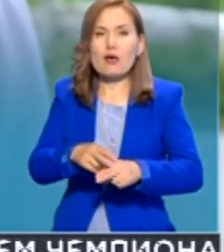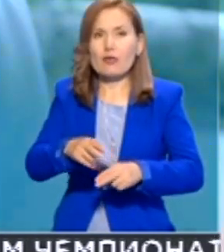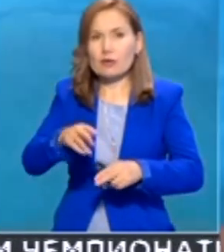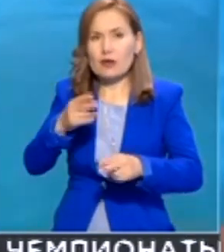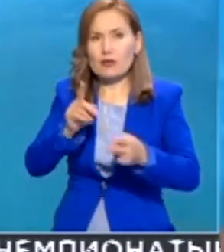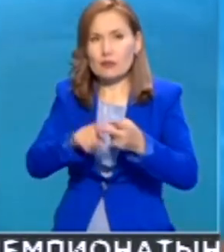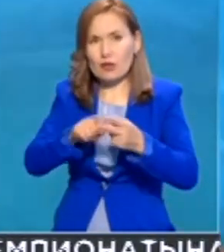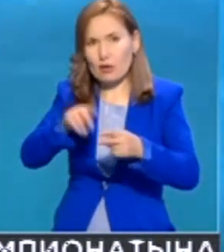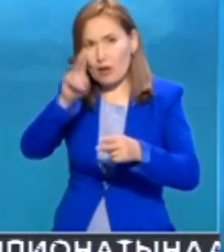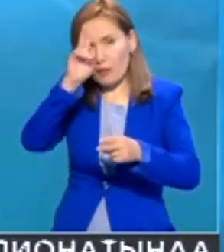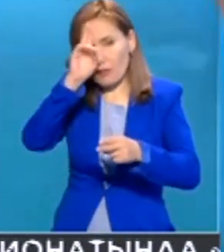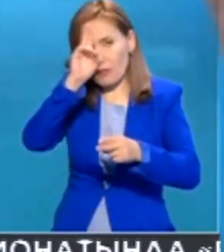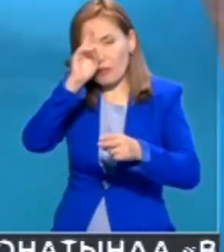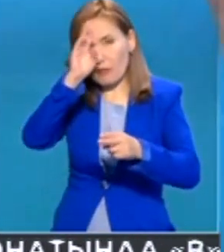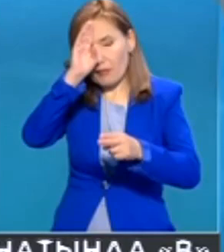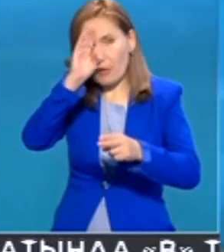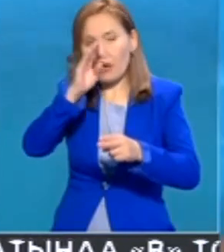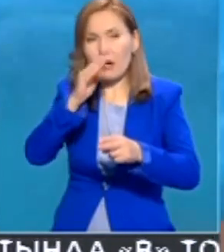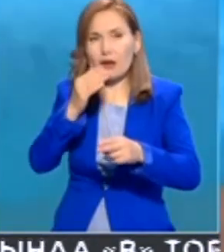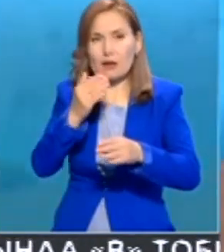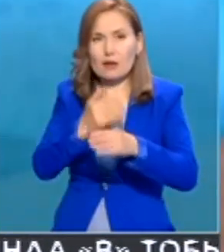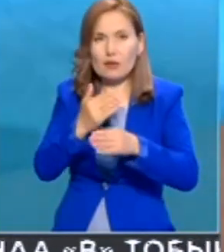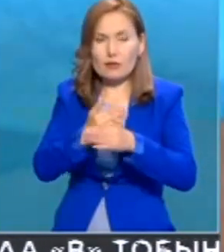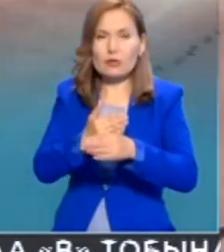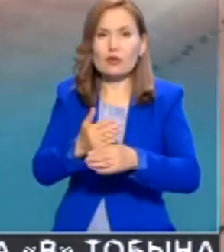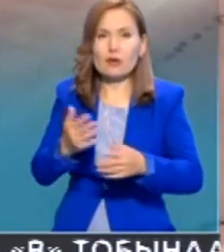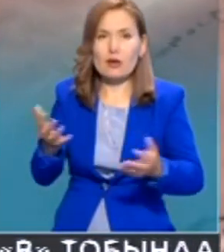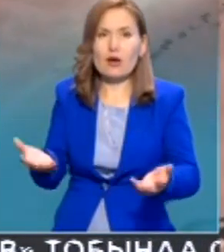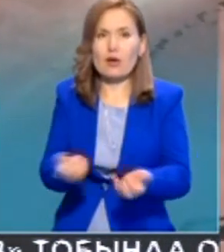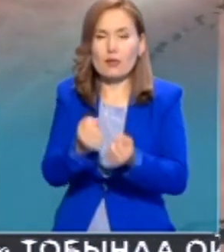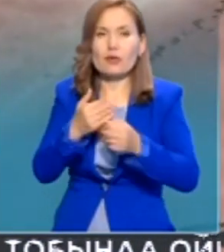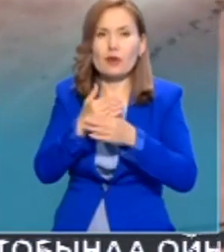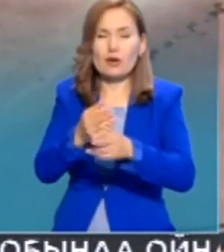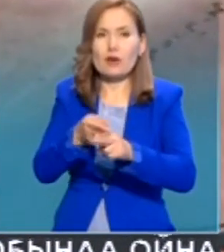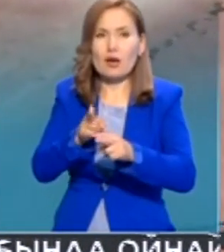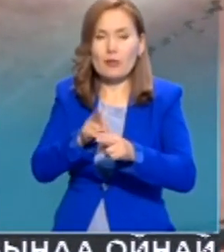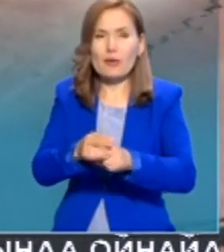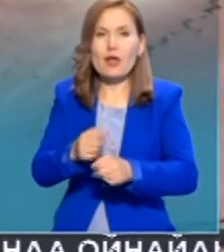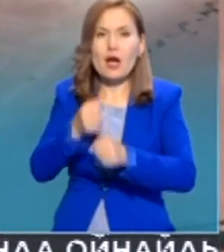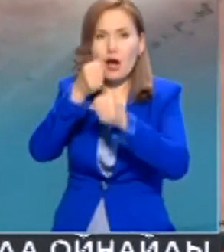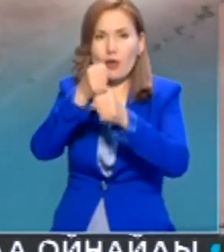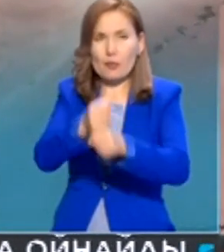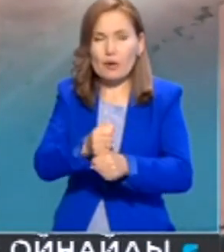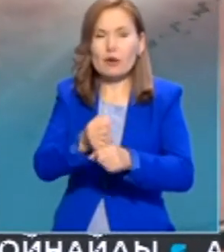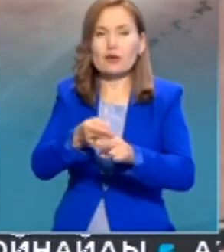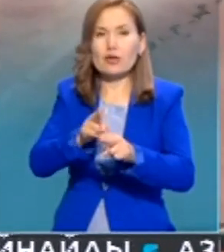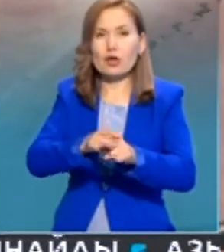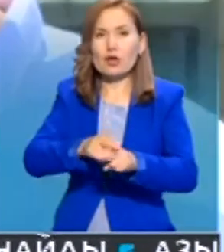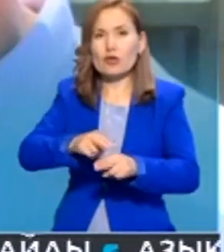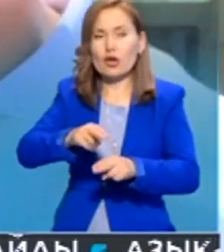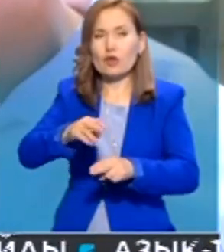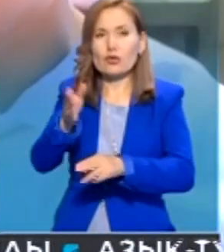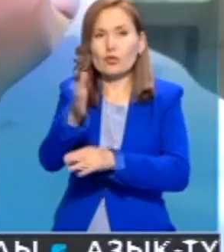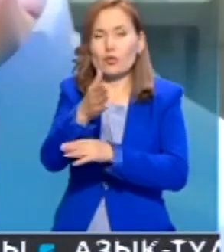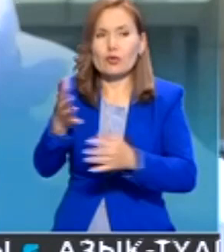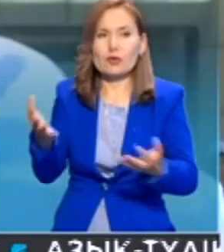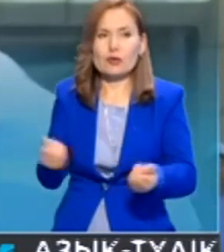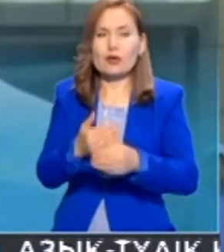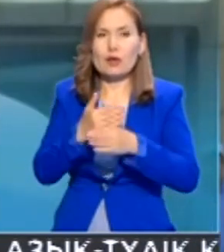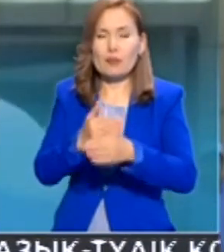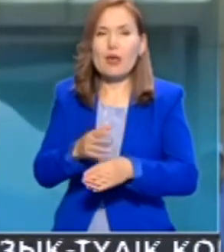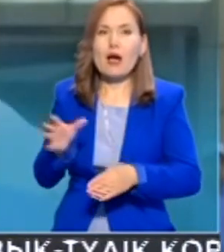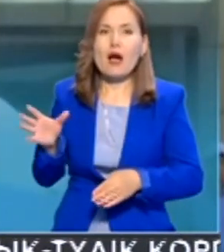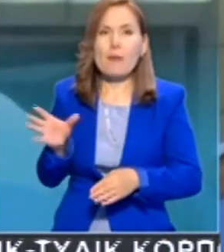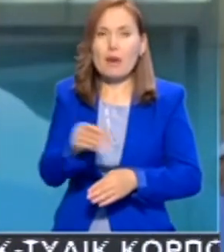жігіт келді. Әбілхайырға ілескен Нүркен де іркіліп қалмады. Жабылып жүріп, тұғырға темірмен байланған туды шешіп алды. Барлық